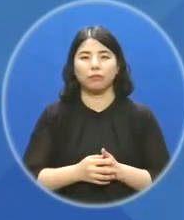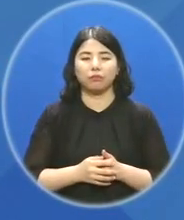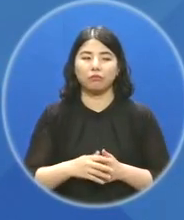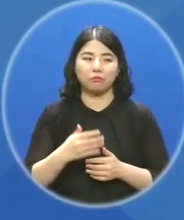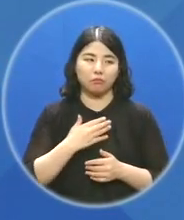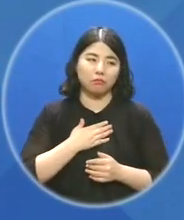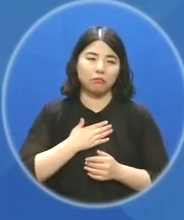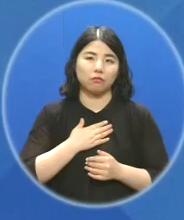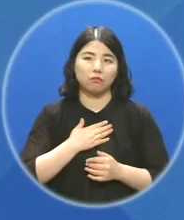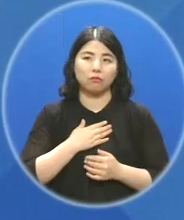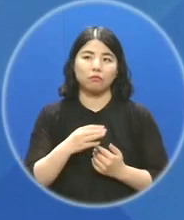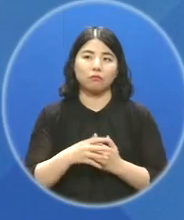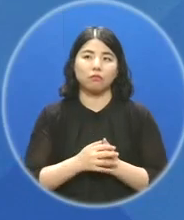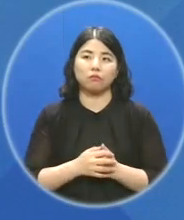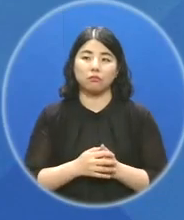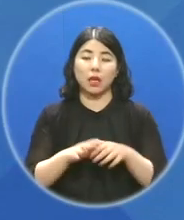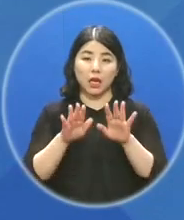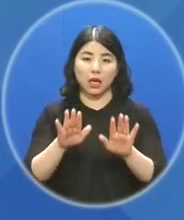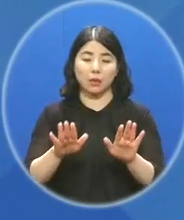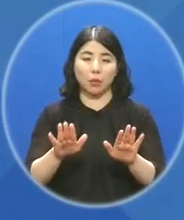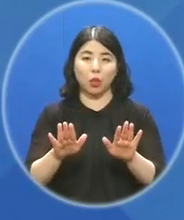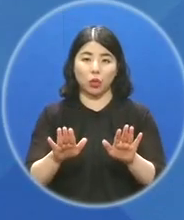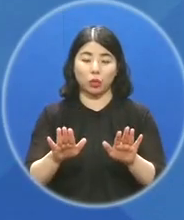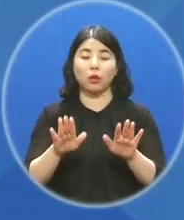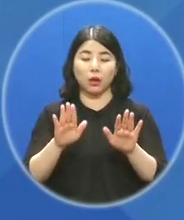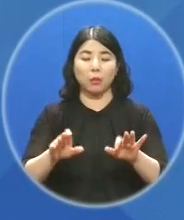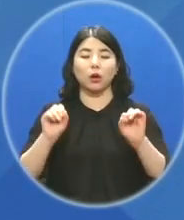저는 이번 참에